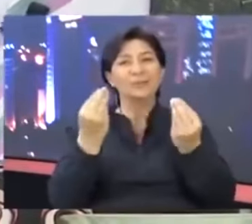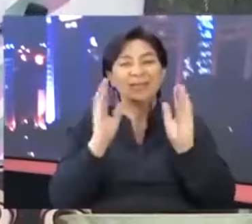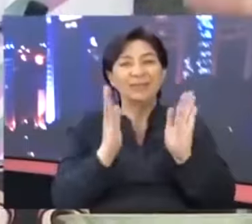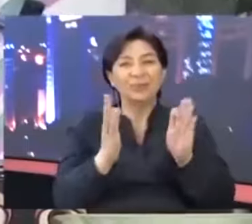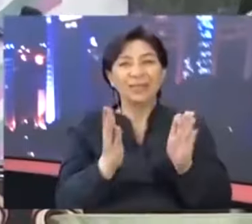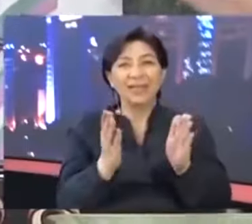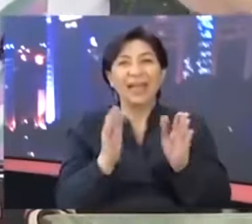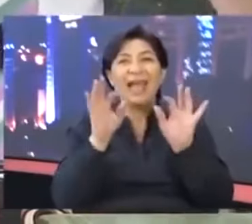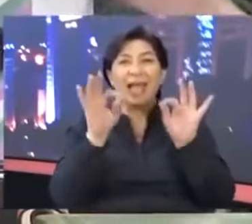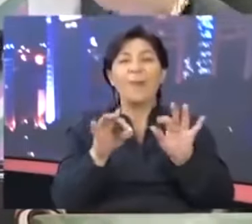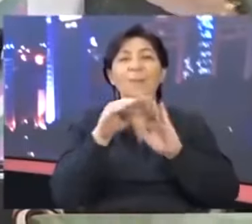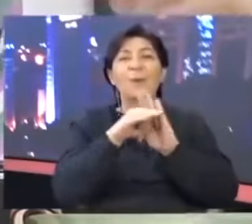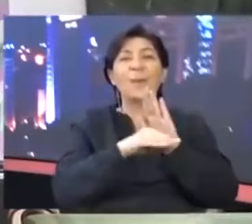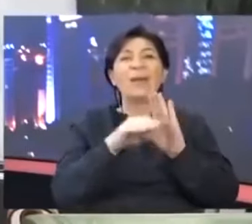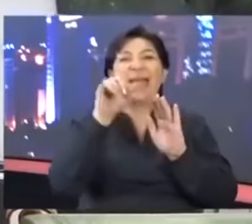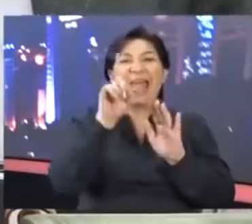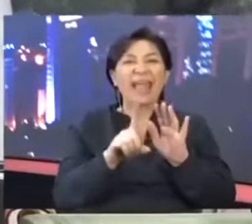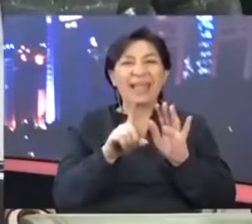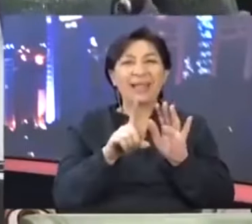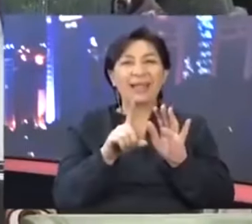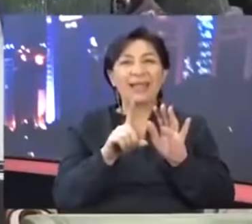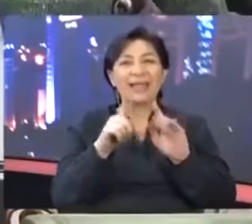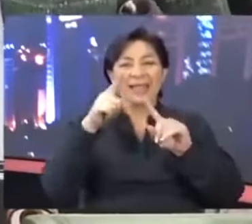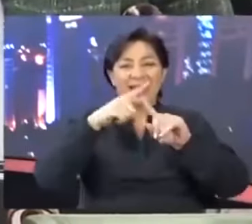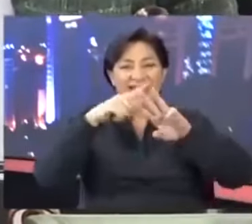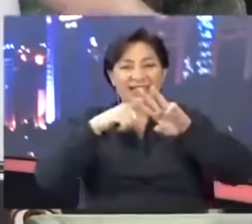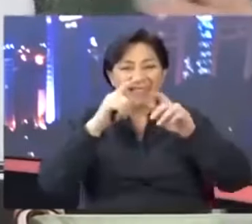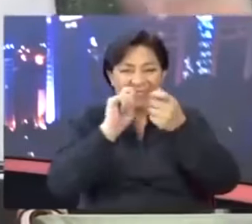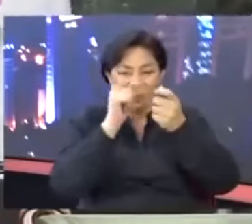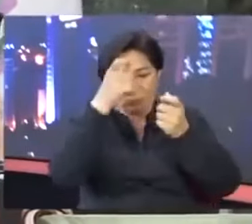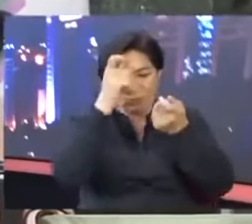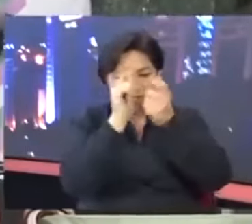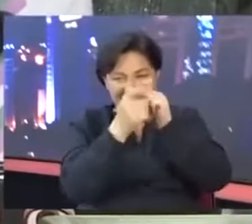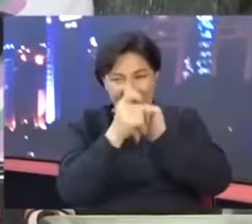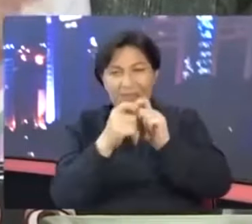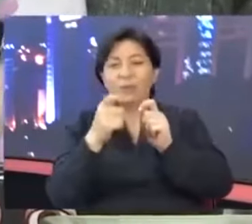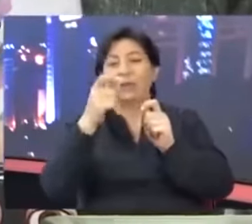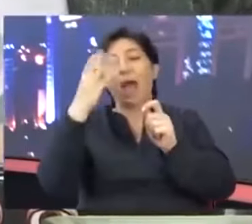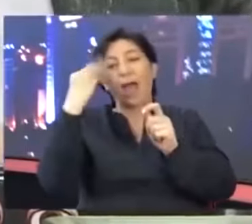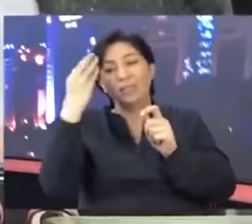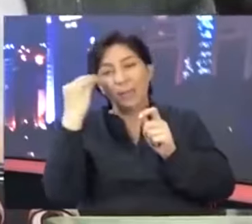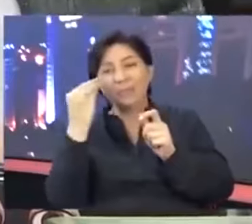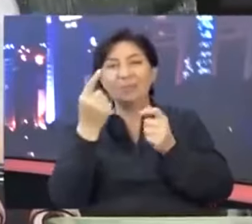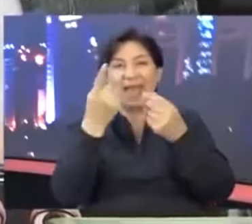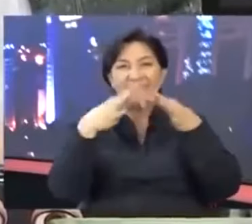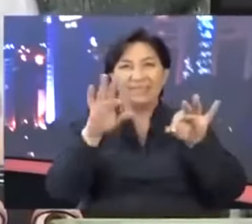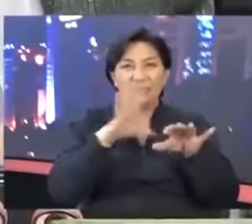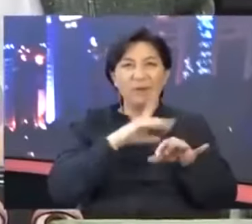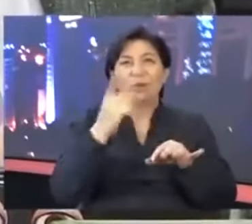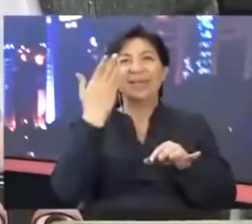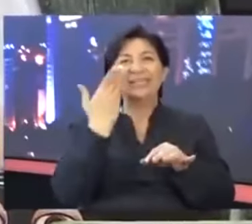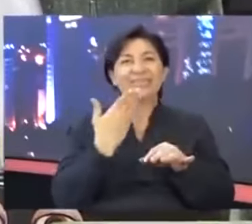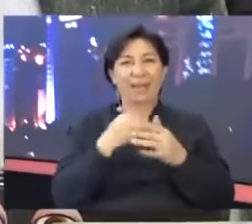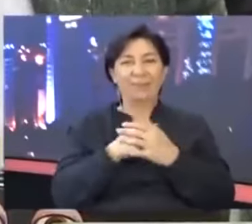Sohbetiniz hemen programımızın başında Eee tefsir ve mealler le ilgili Eee küçük bir hazırlığımız vardı onu